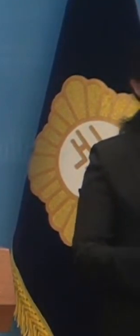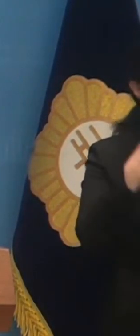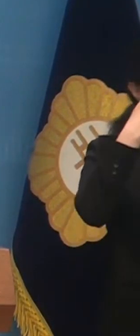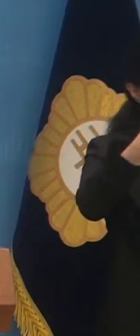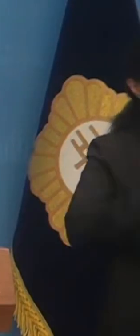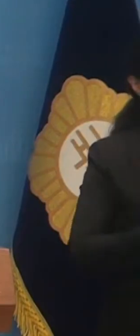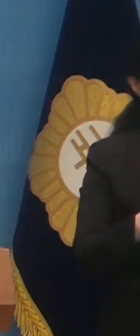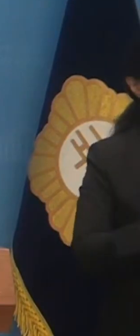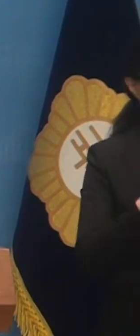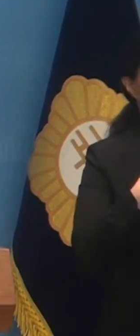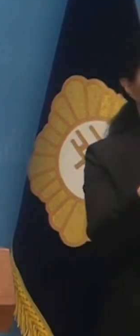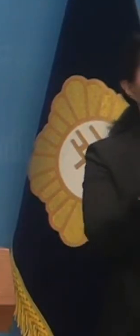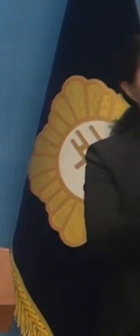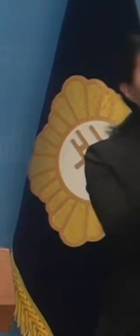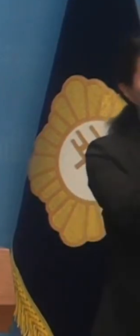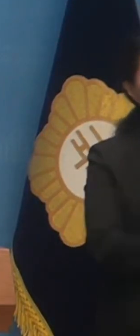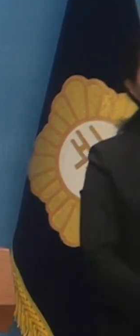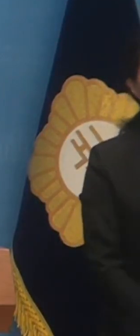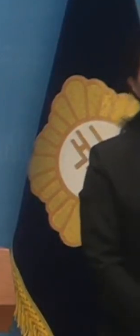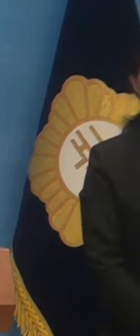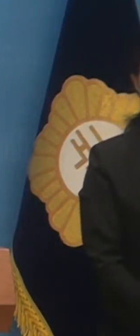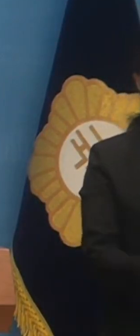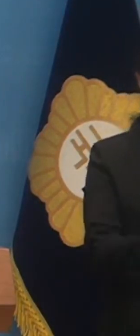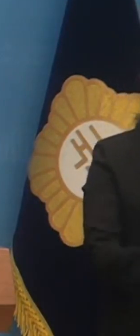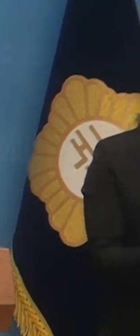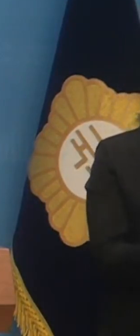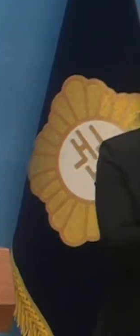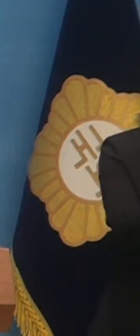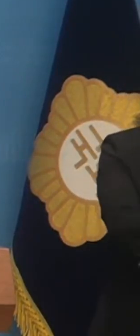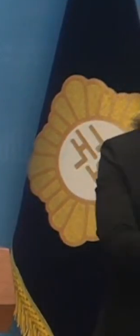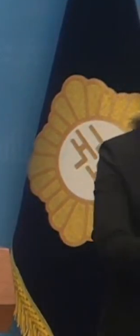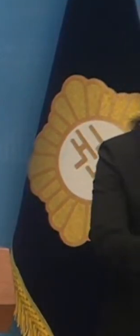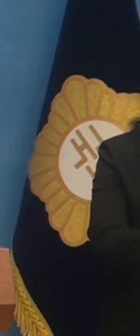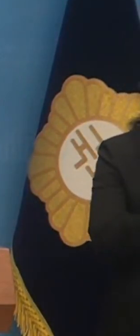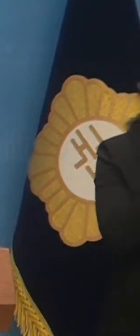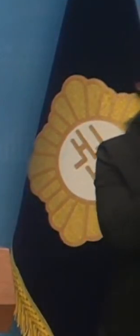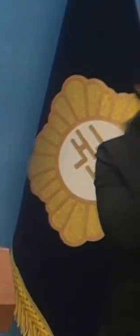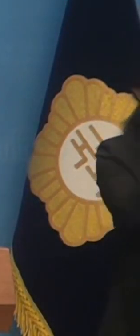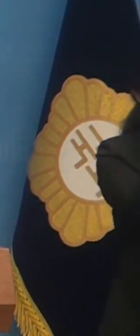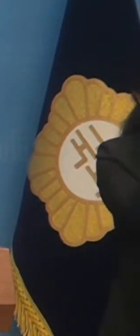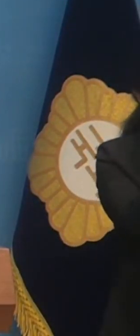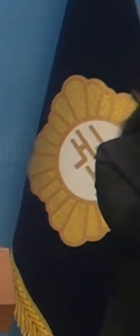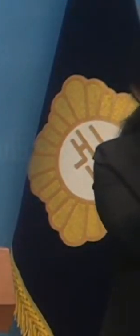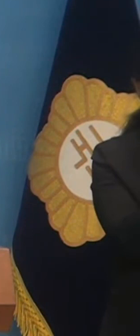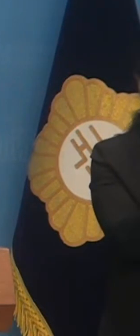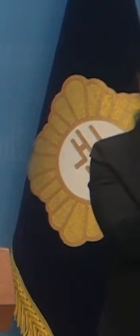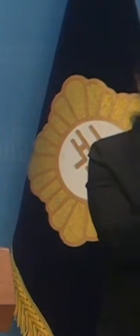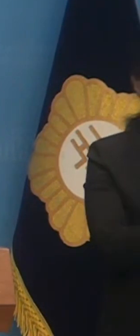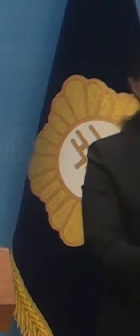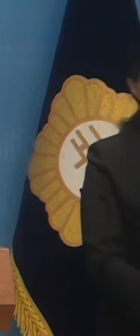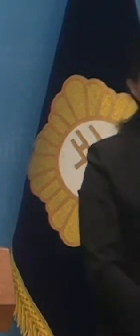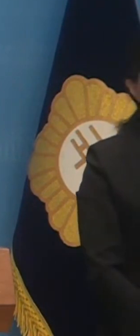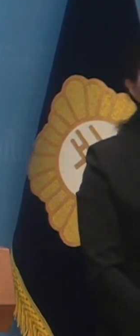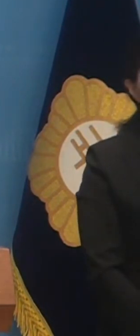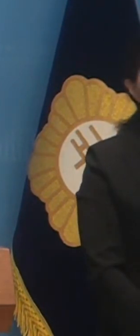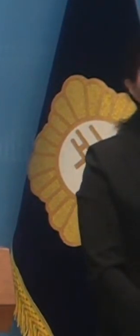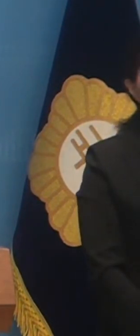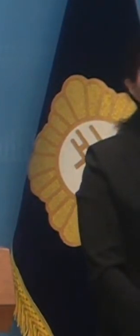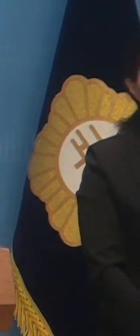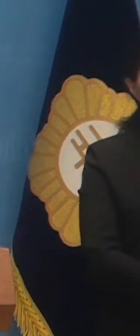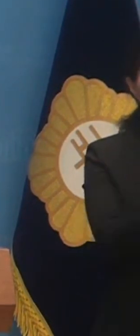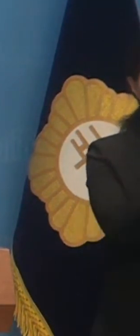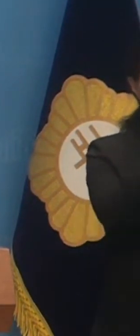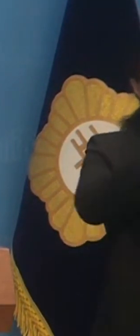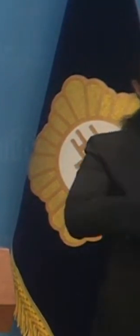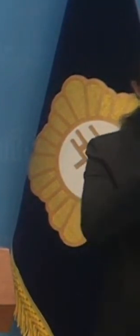질문지만 보내면 답하겠다니 법꾸라지 행태로 일관하는 뻔뻔함에 치가 떨립니다. 법